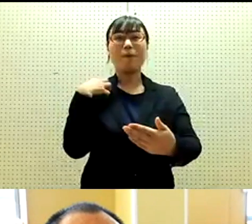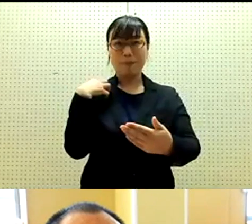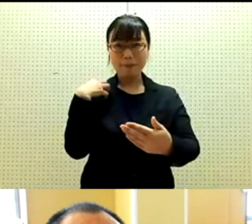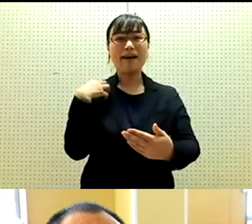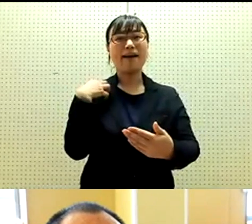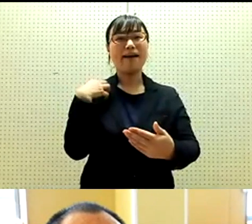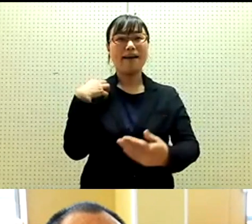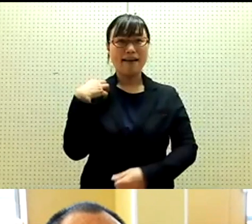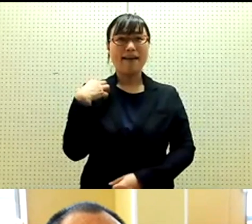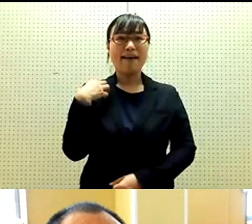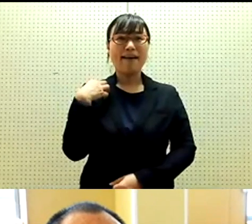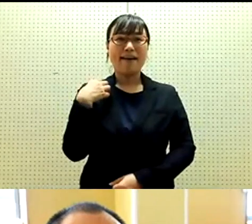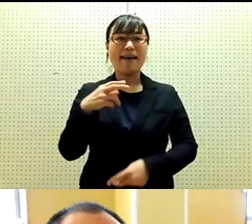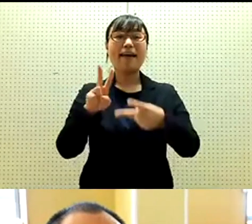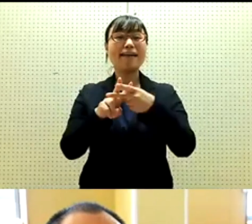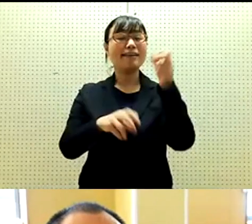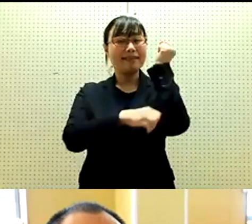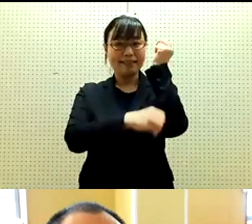主事にお願いいたします。